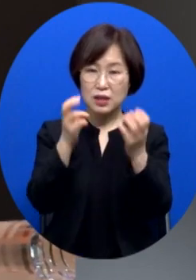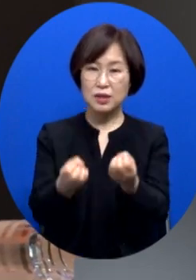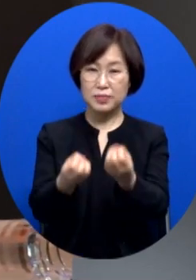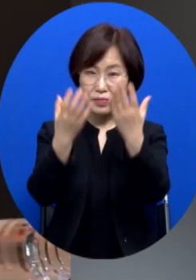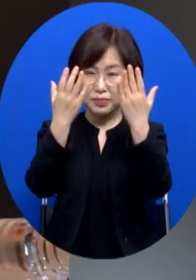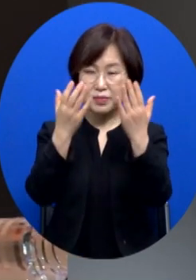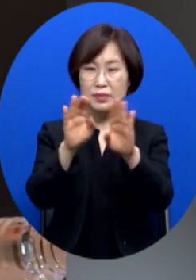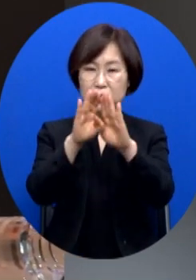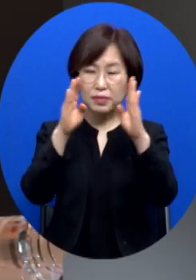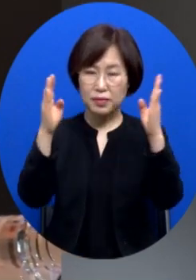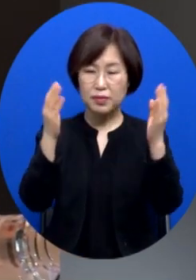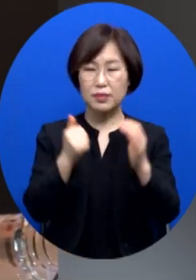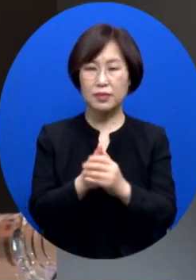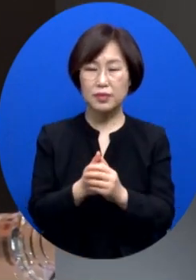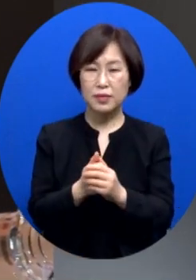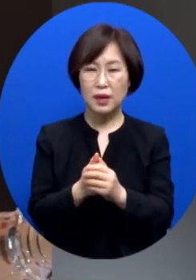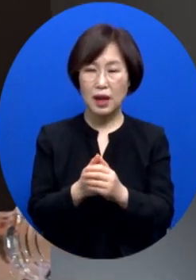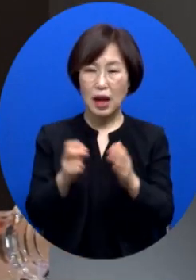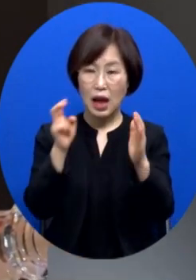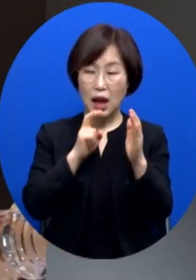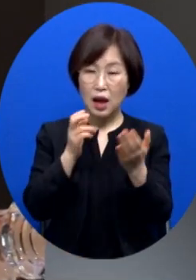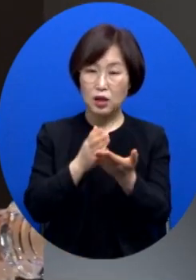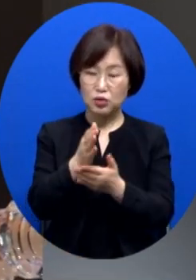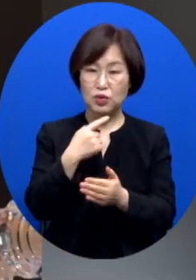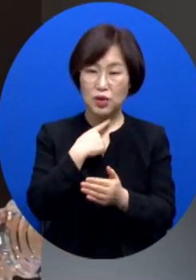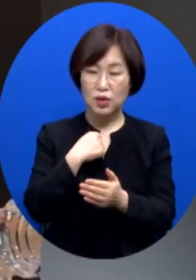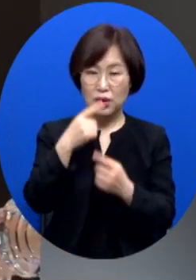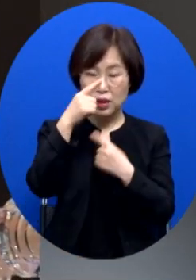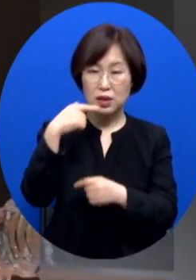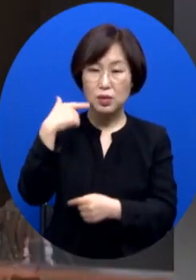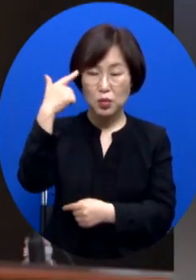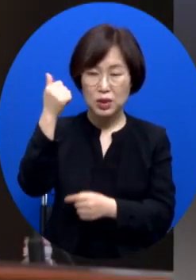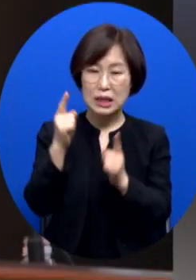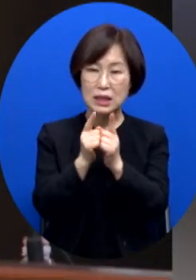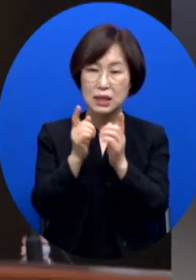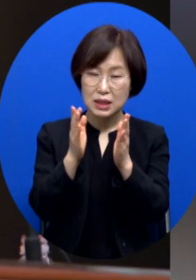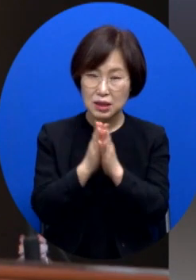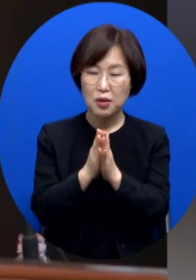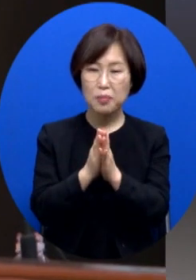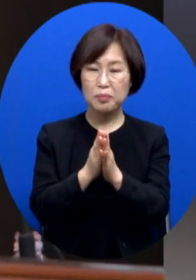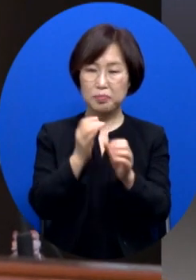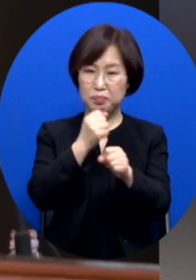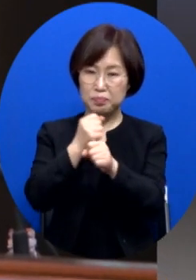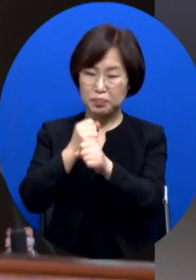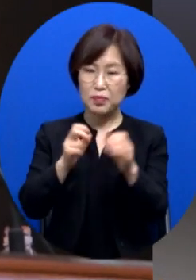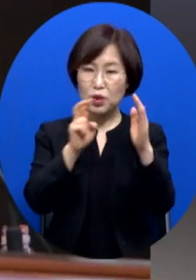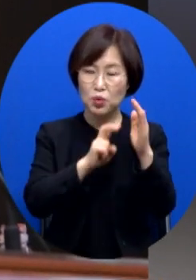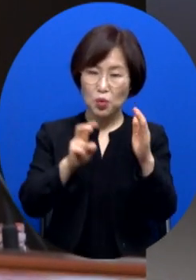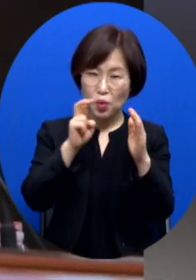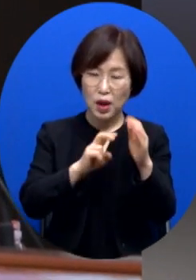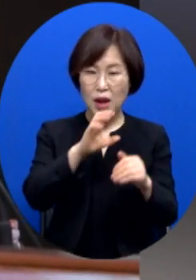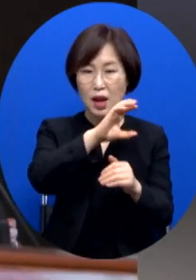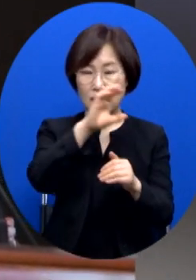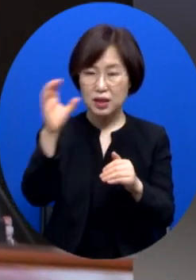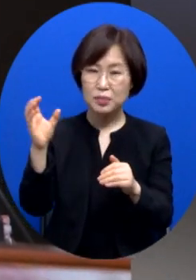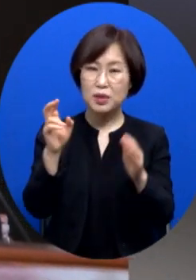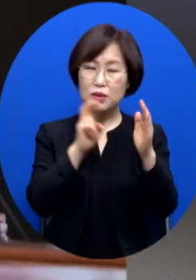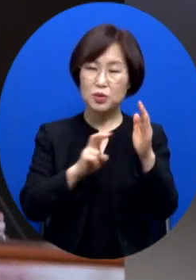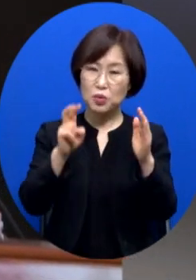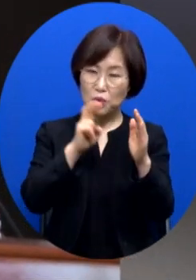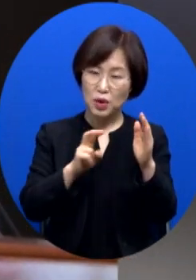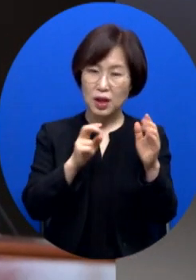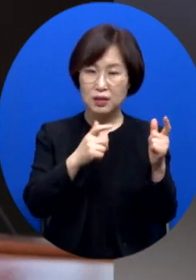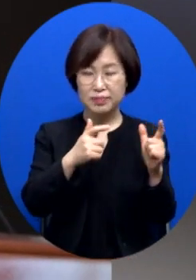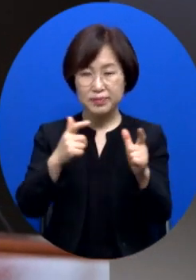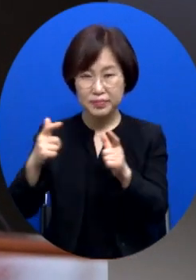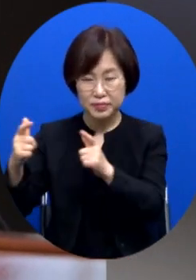1997년에 복음 가수로 대비해 떤 이순희 목사가 직접 만든 노래를 비롯해 크리스마스 캐롤과 복음성가